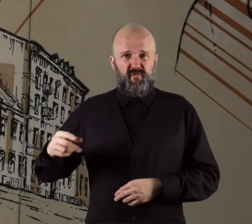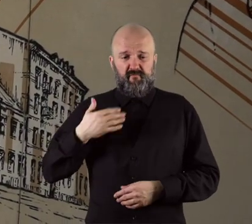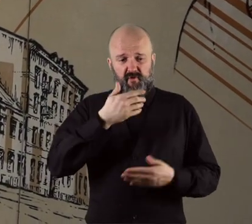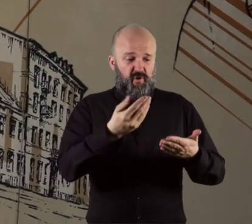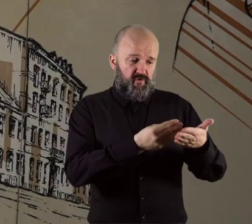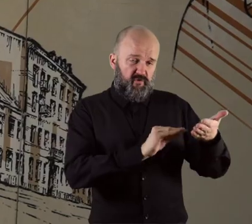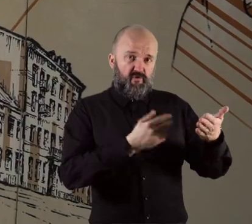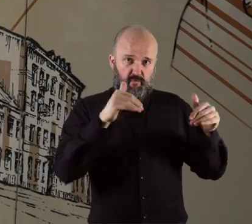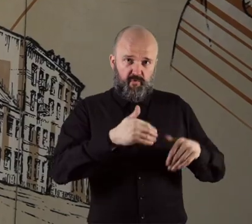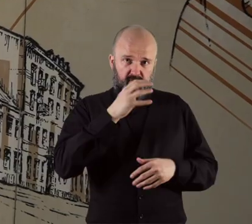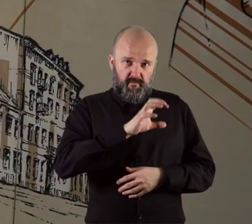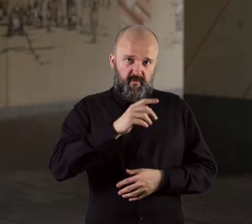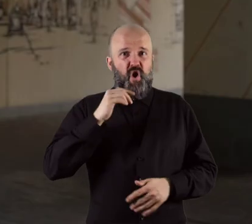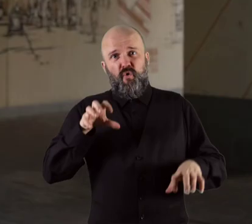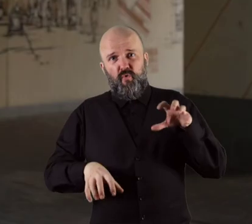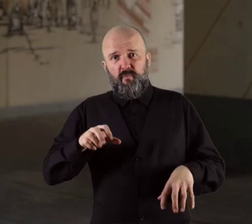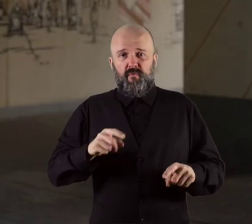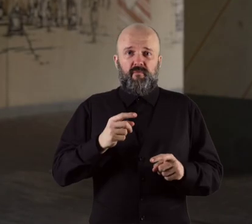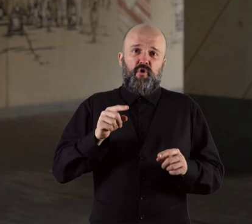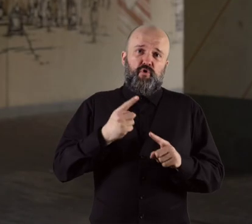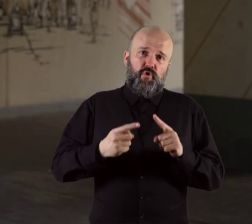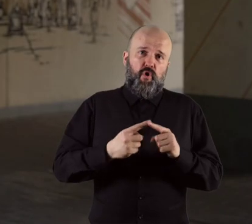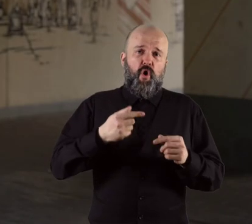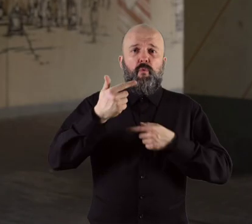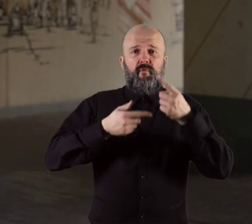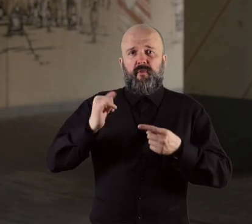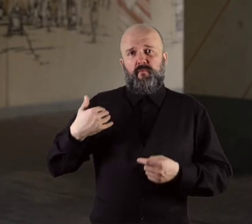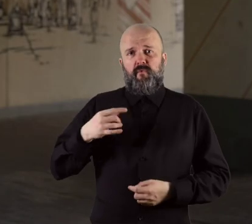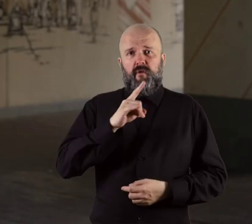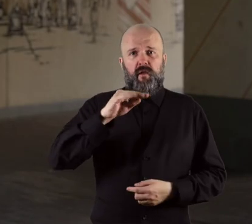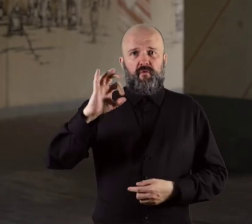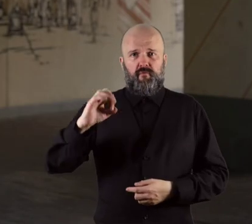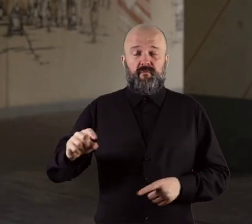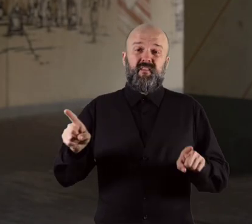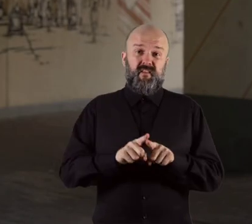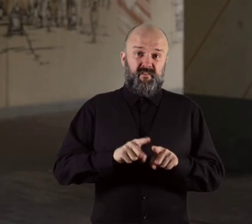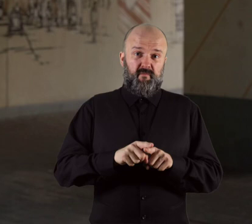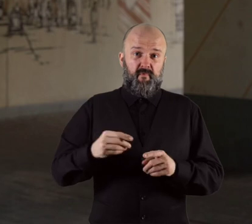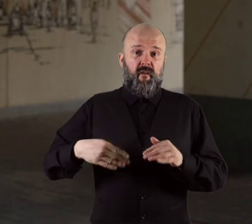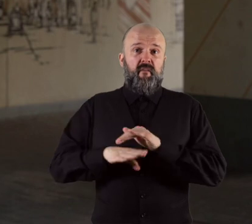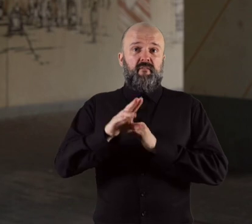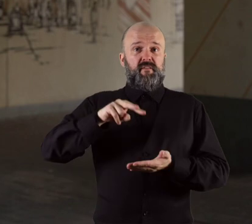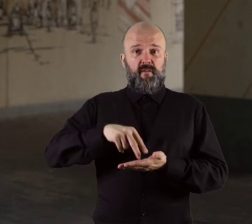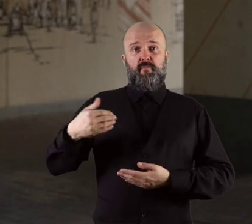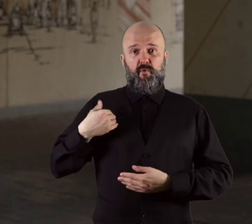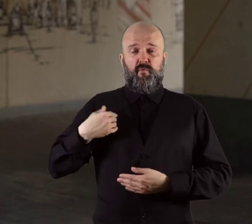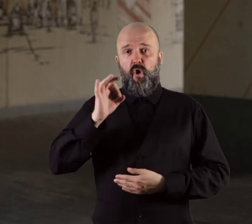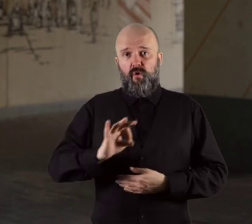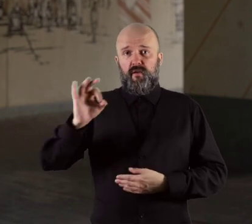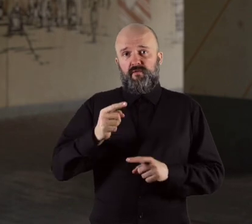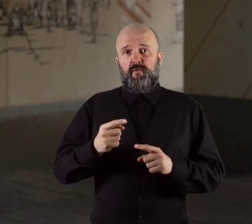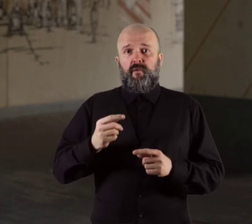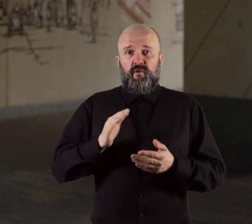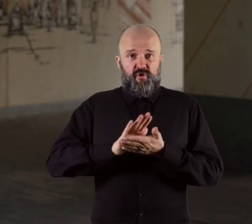można zaobserwować przykłady ironicznego humoru, który komentował codzienność getta. Występy były też terapią dla artystów i źródłem skromnych